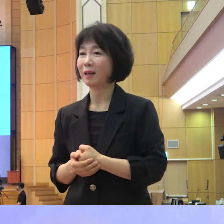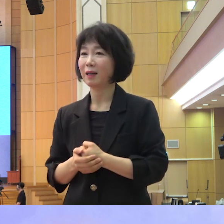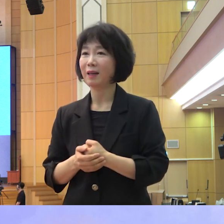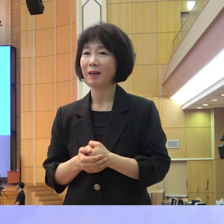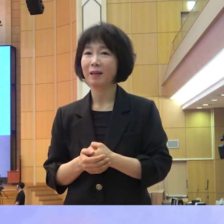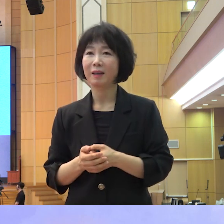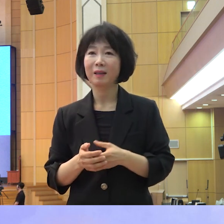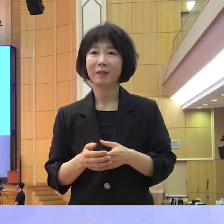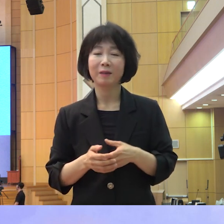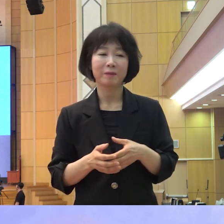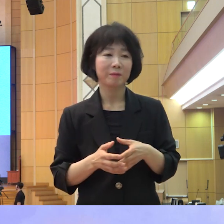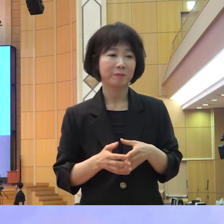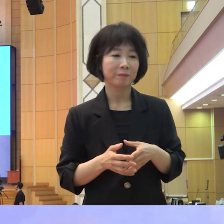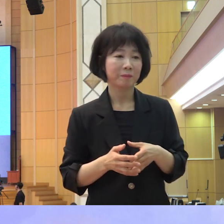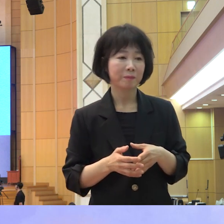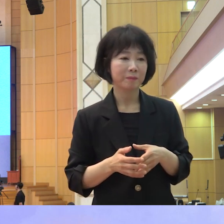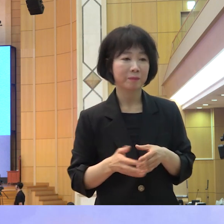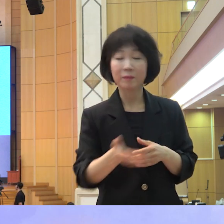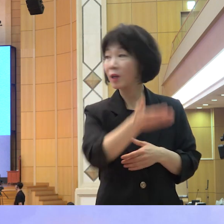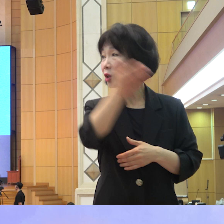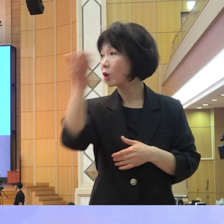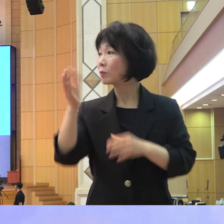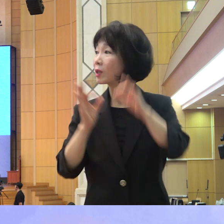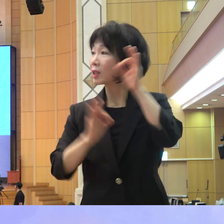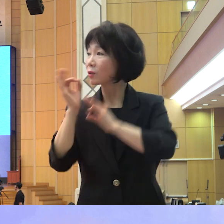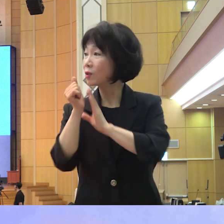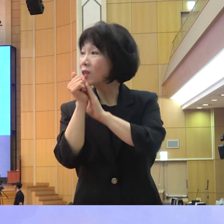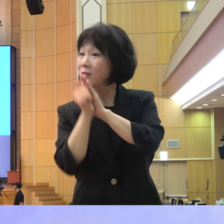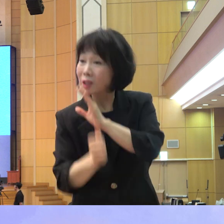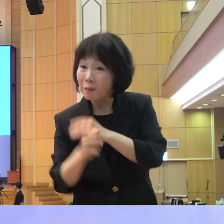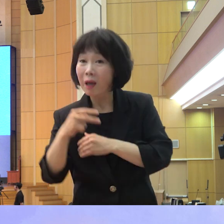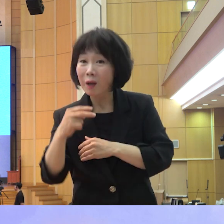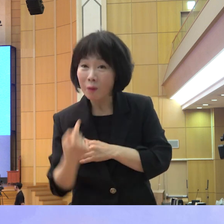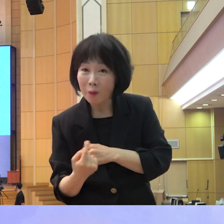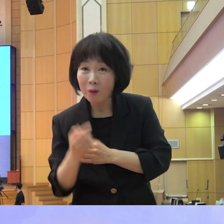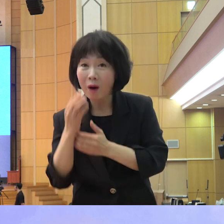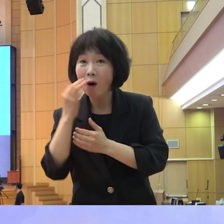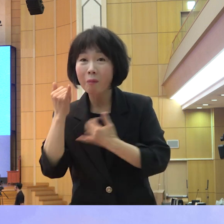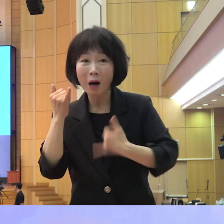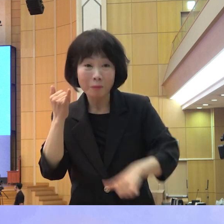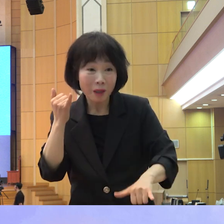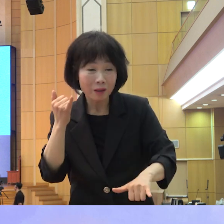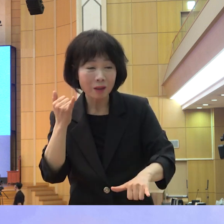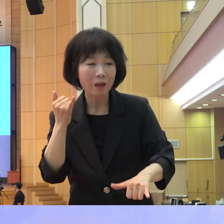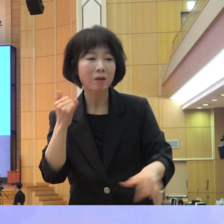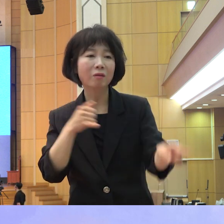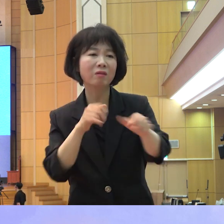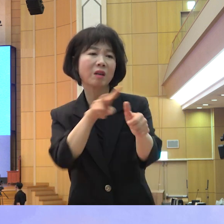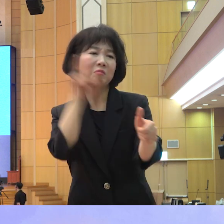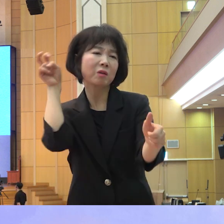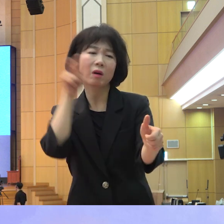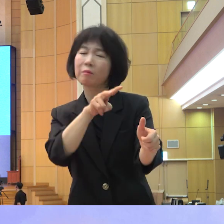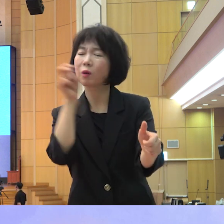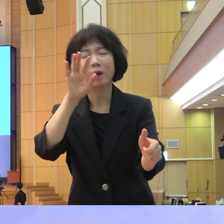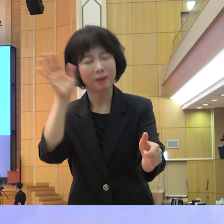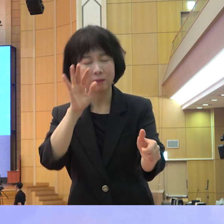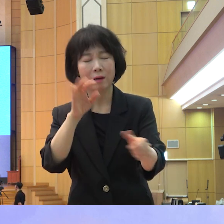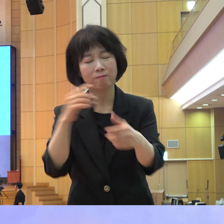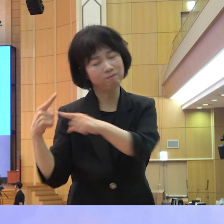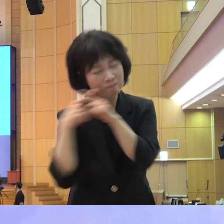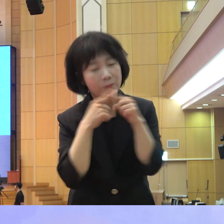여러분들이 얼마나 실패하고 실수해도 엄마 아빠는 여러분들 싫어하지 않습니다. 엄마 아빠는 여러분들